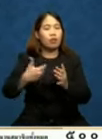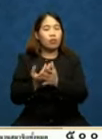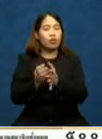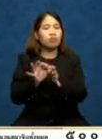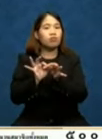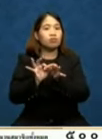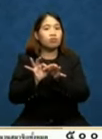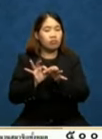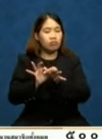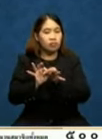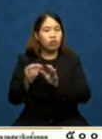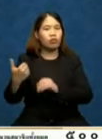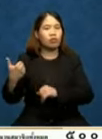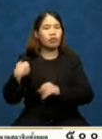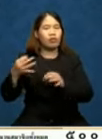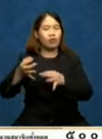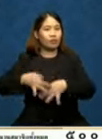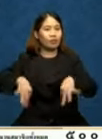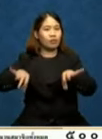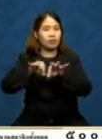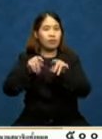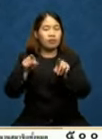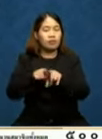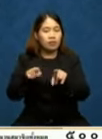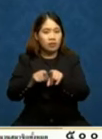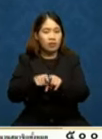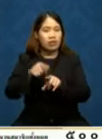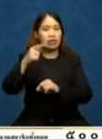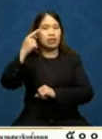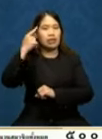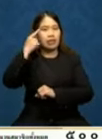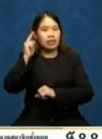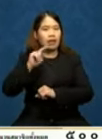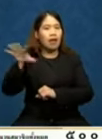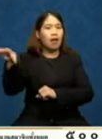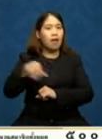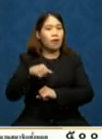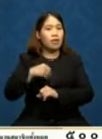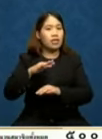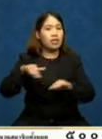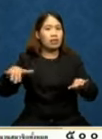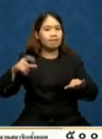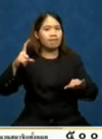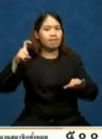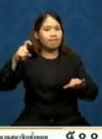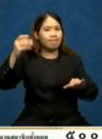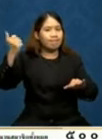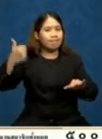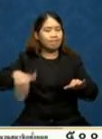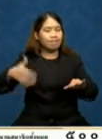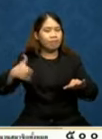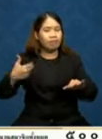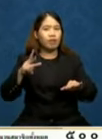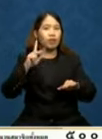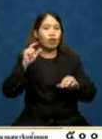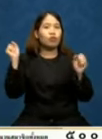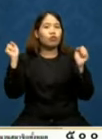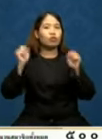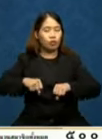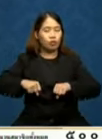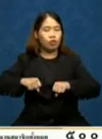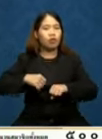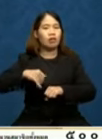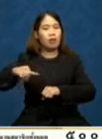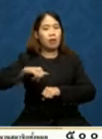โยงกันมีความสำคัญเท่ากันและไม่สามารถลิดรอนไปจากเด็กได้ซึ่งก็ระบุเอาไว้นะครับเป็นข้อตกลงด้านสิทธิมนุษยชนระหว่างประเท